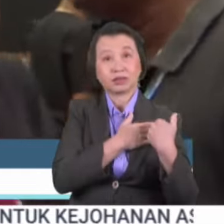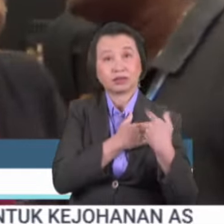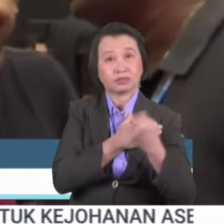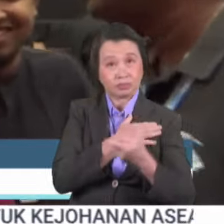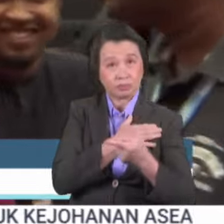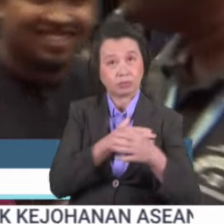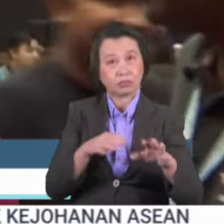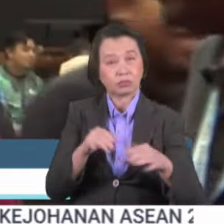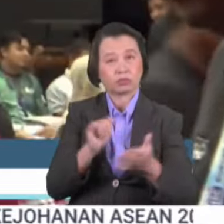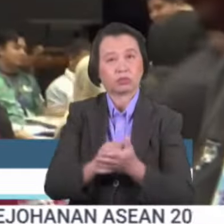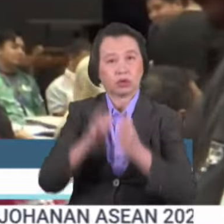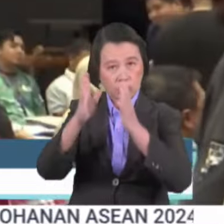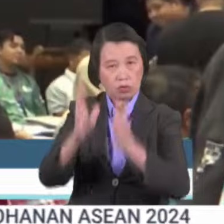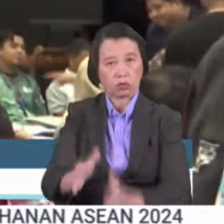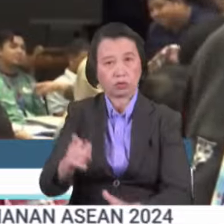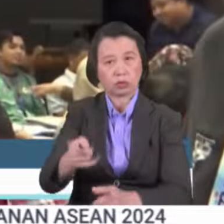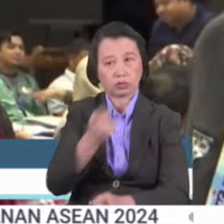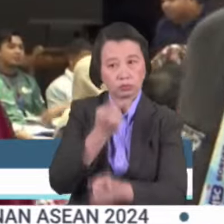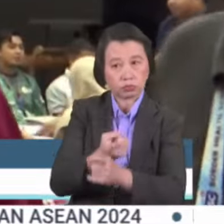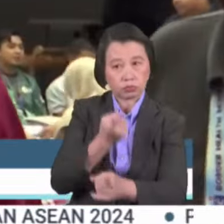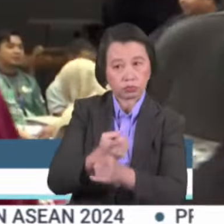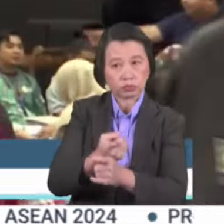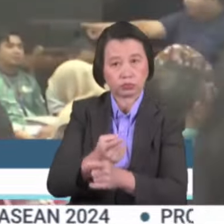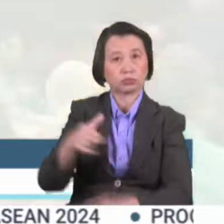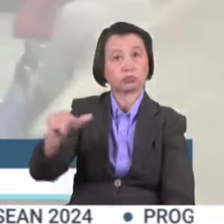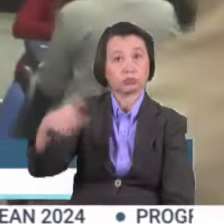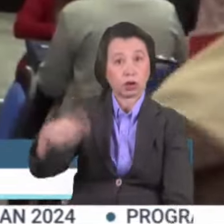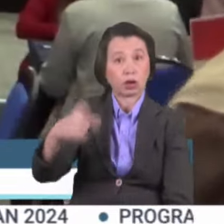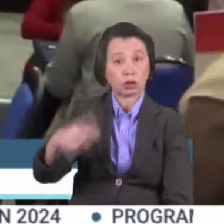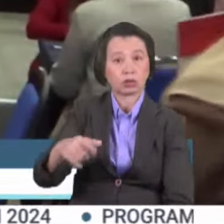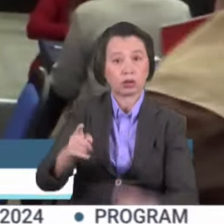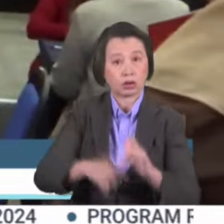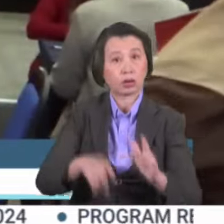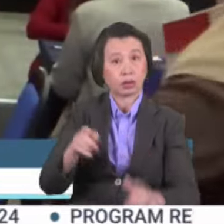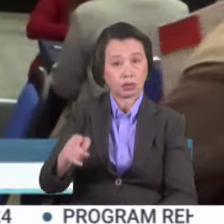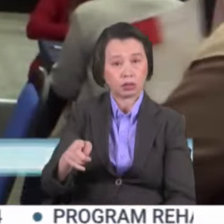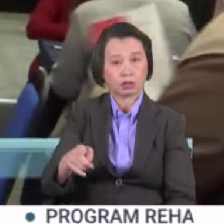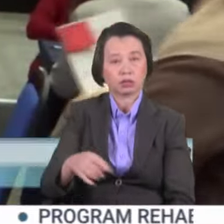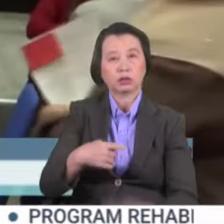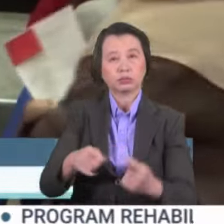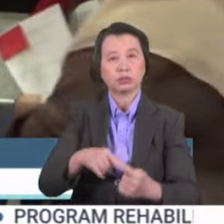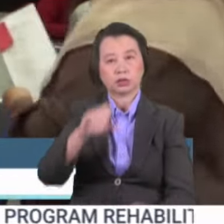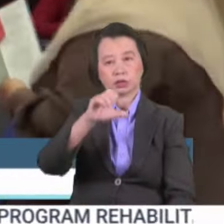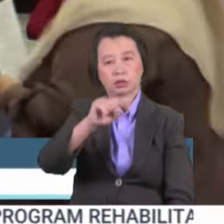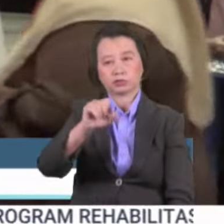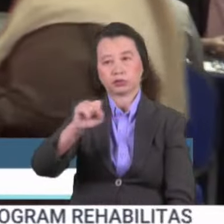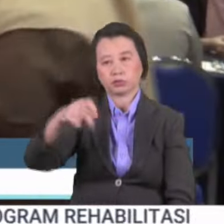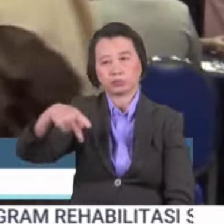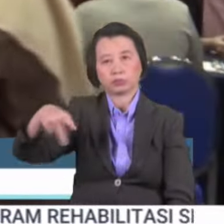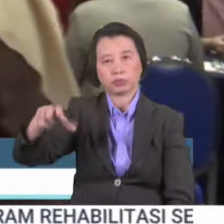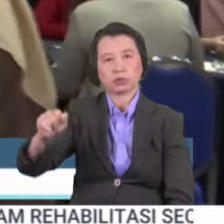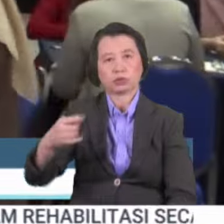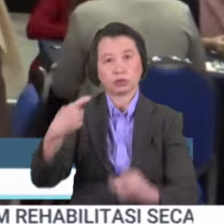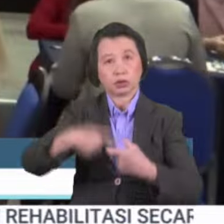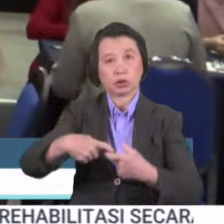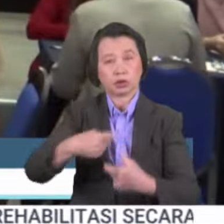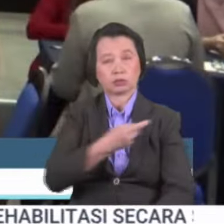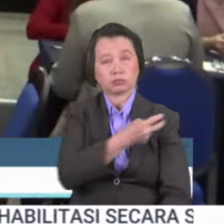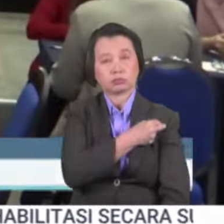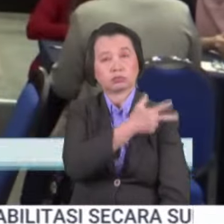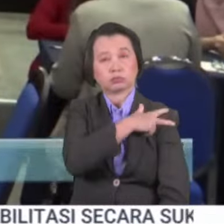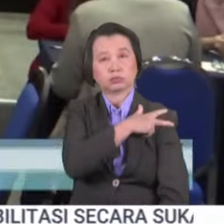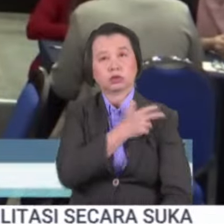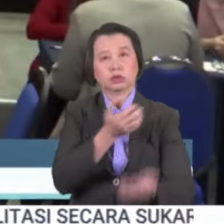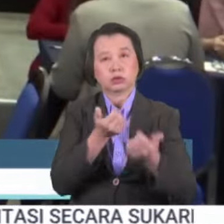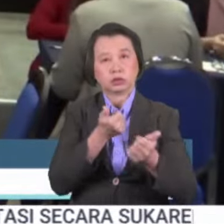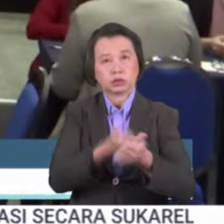digalas tu oleh orang-orang yang betul-betul berkelayakan lah. Yelah, bila SSPA ni dah tak terikat dengan kenaikan pangkat, ikut tempoh berkhidmat saja